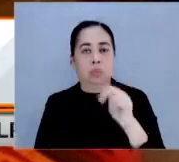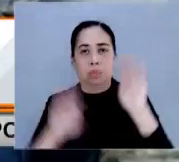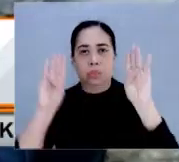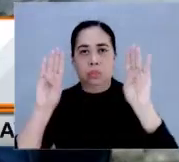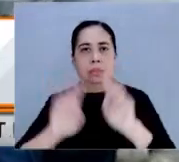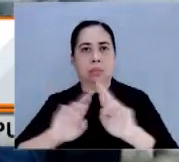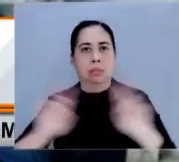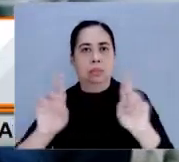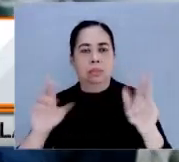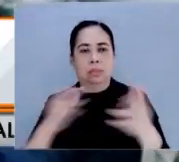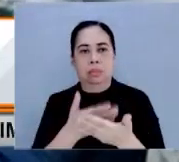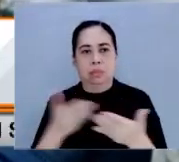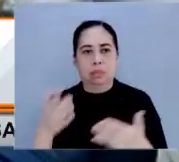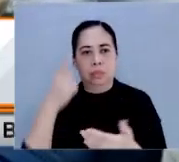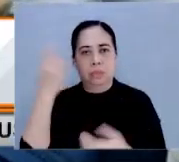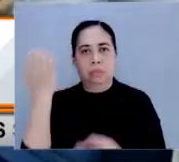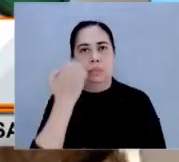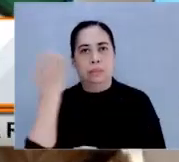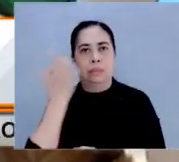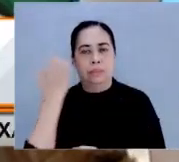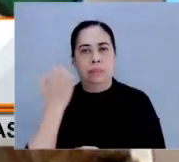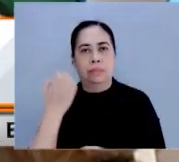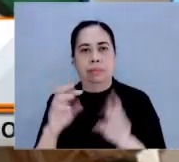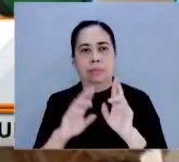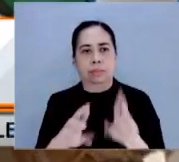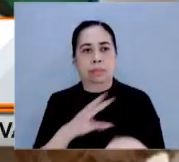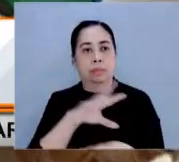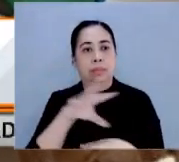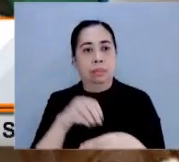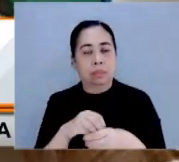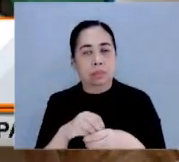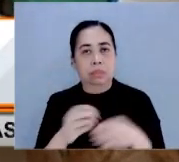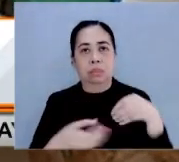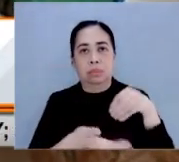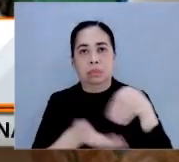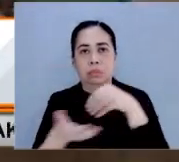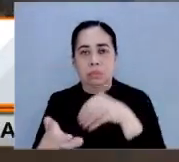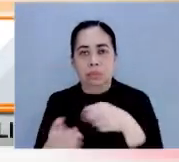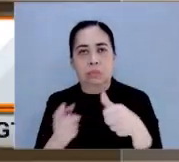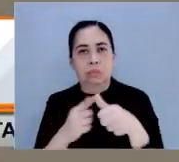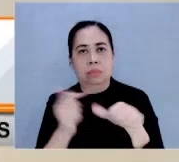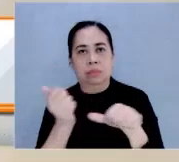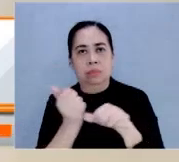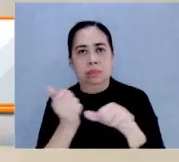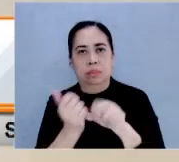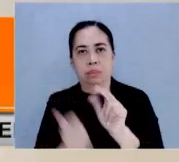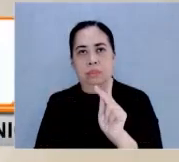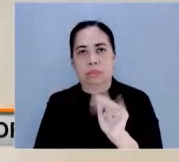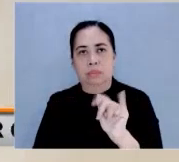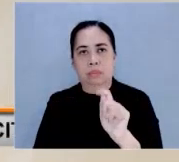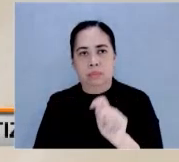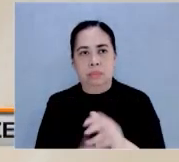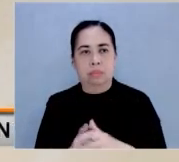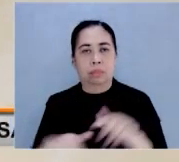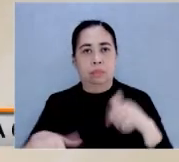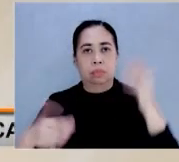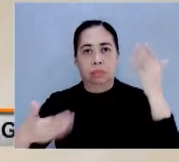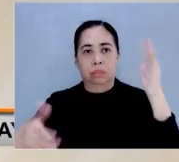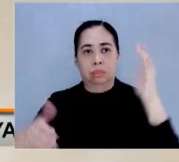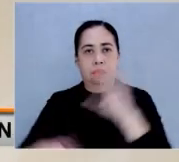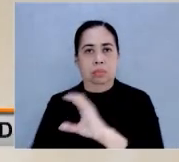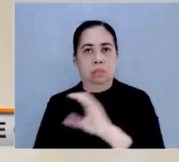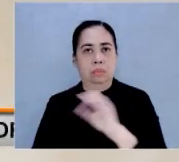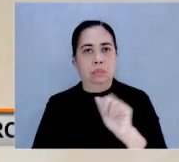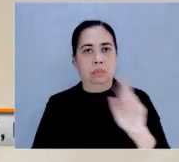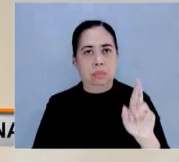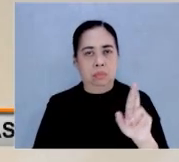mga gamit para sa emergency response. Kabilang dyan ang mga relief goods at first aid kits. Dito sa Cordillera Administrative Region, base yan po